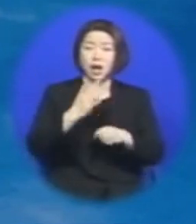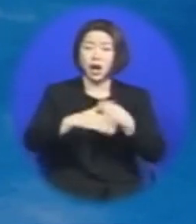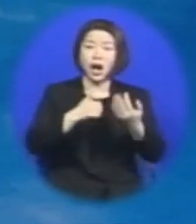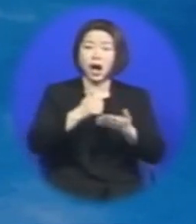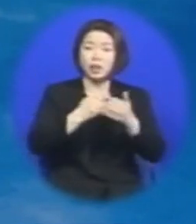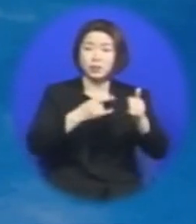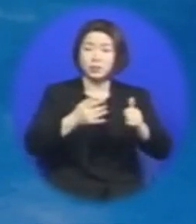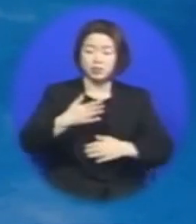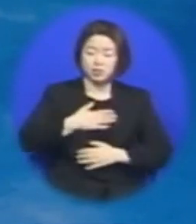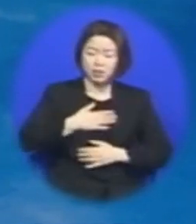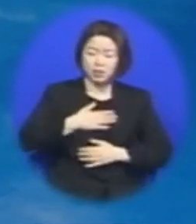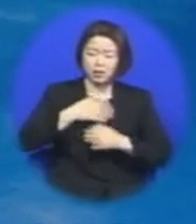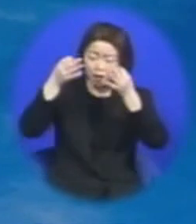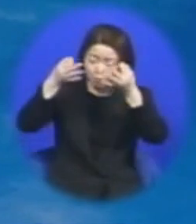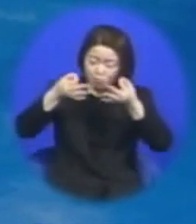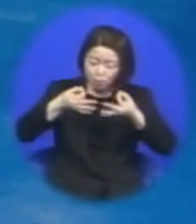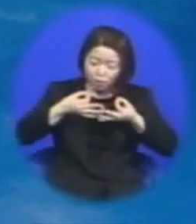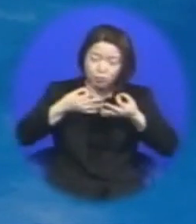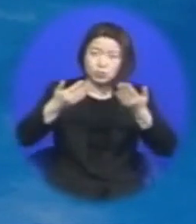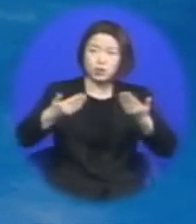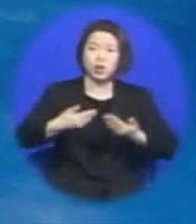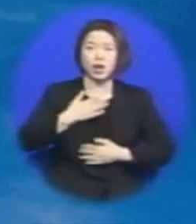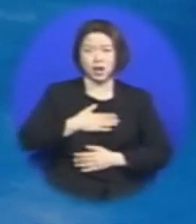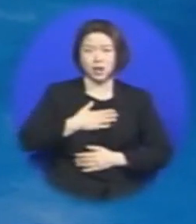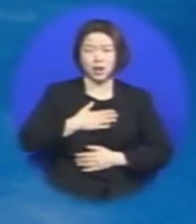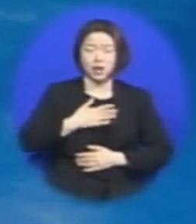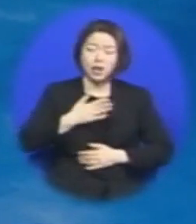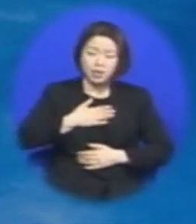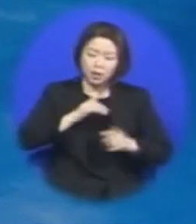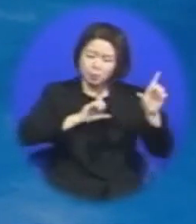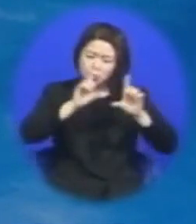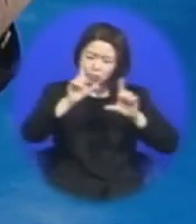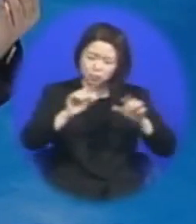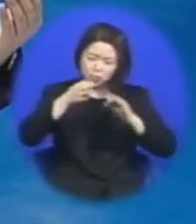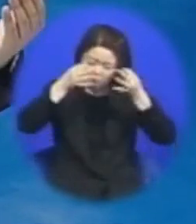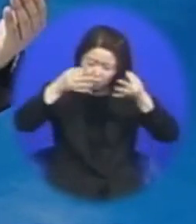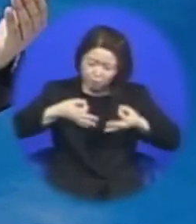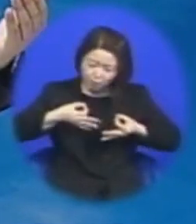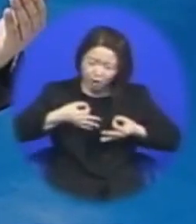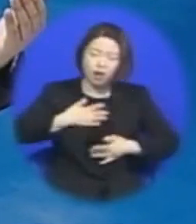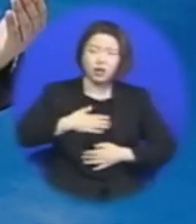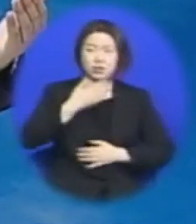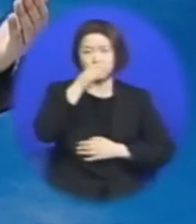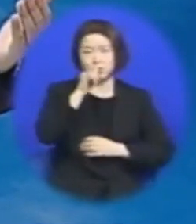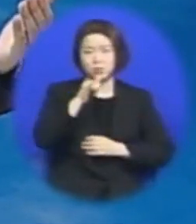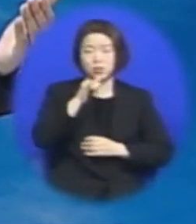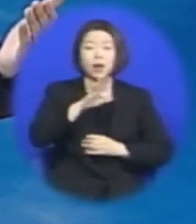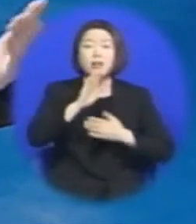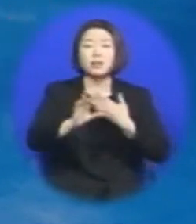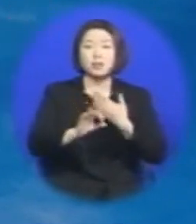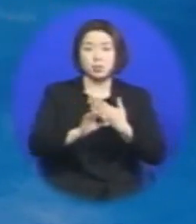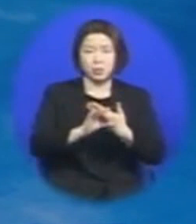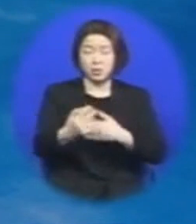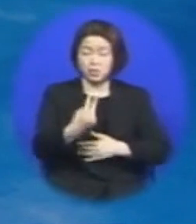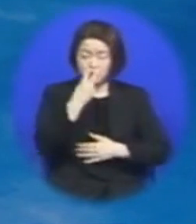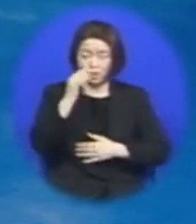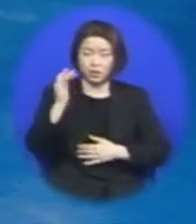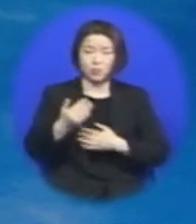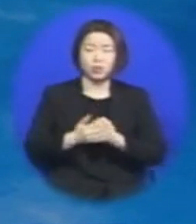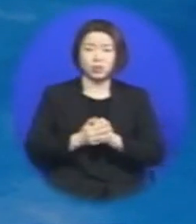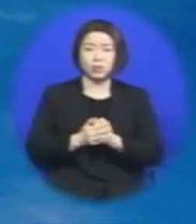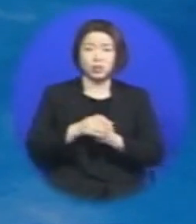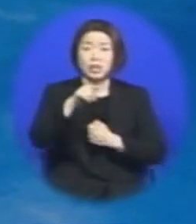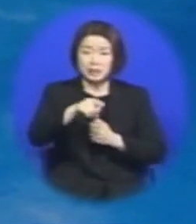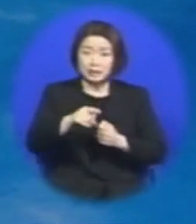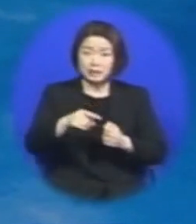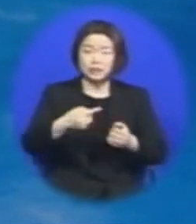나에게 보여 주셔야 알아요 내가 지금 어떤 모습인지 그러면 삽니다 그러기 위해서는 우리가